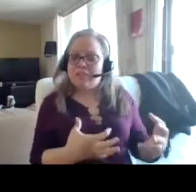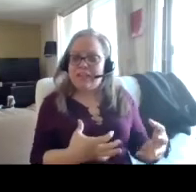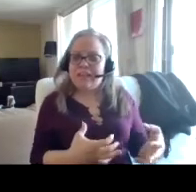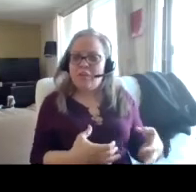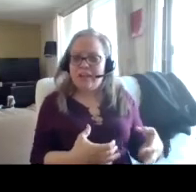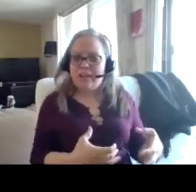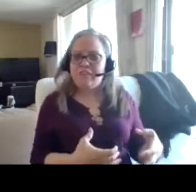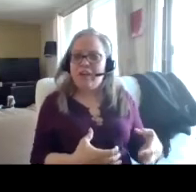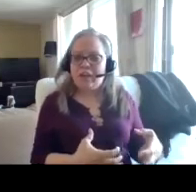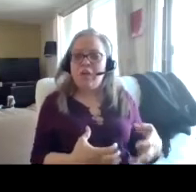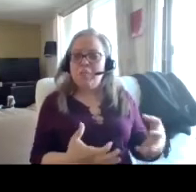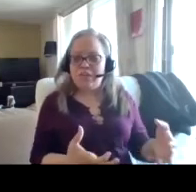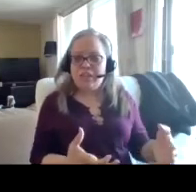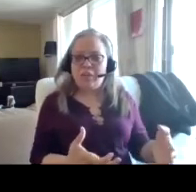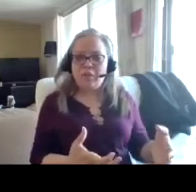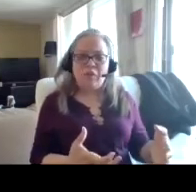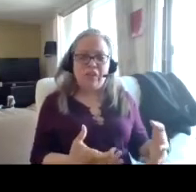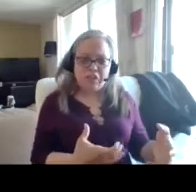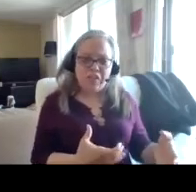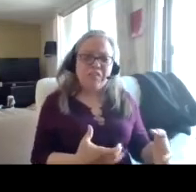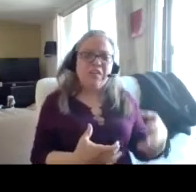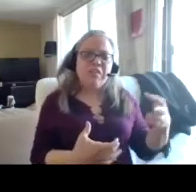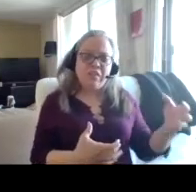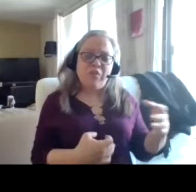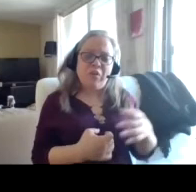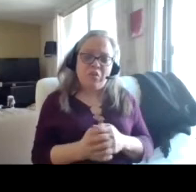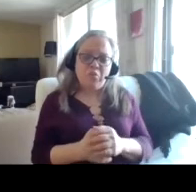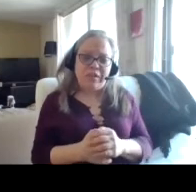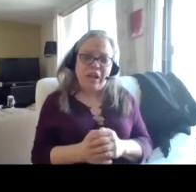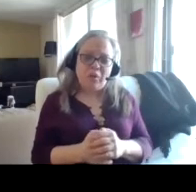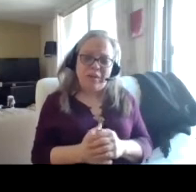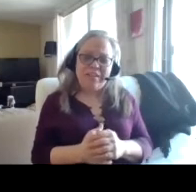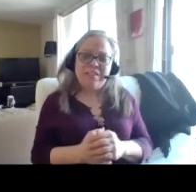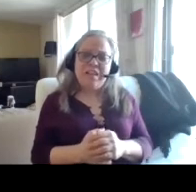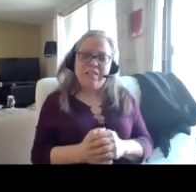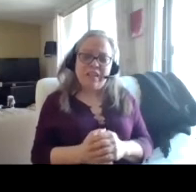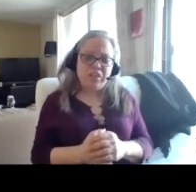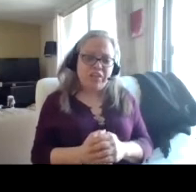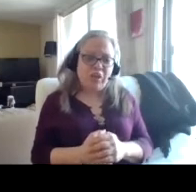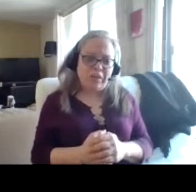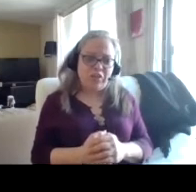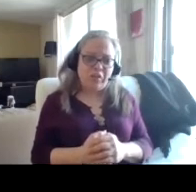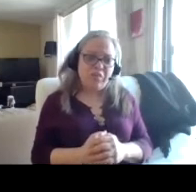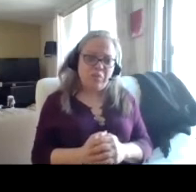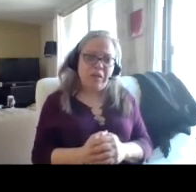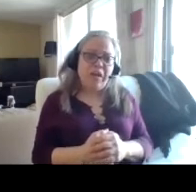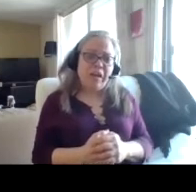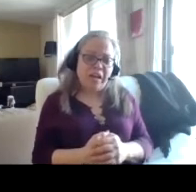par ordre de risque. C'est comme ça que nous avons